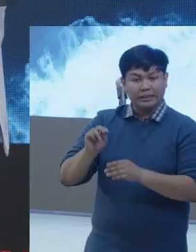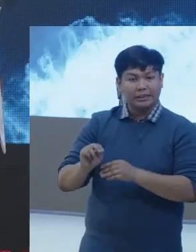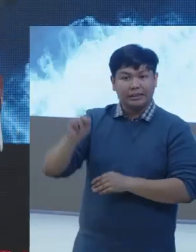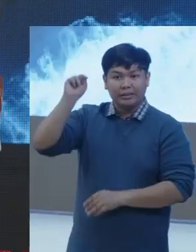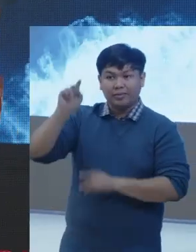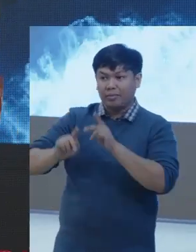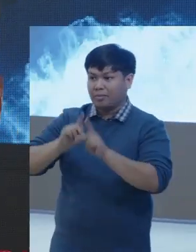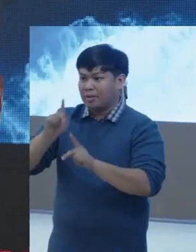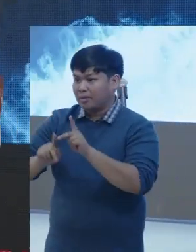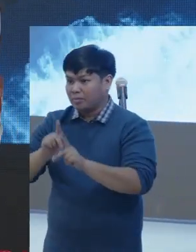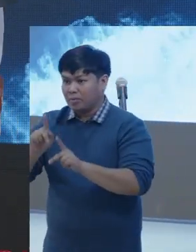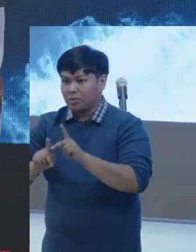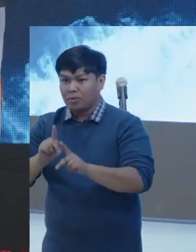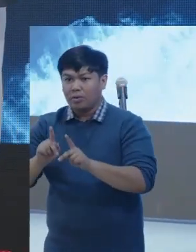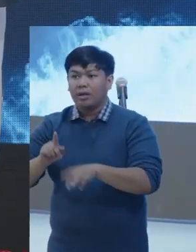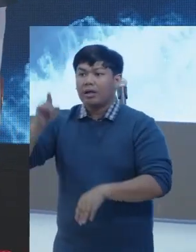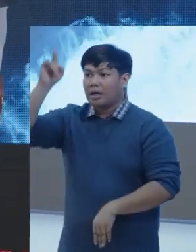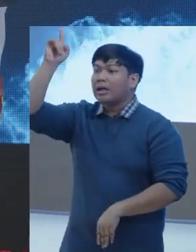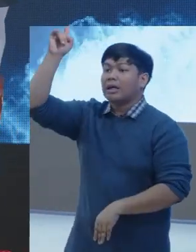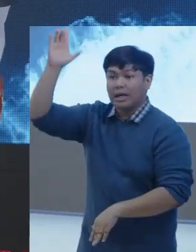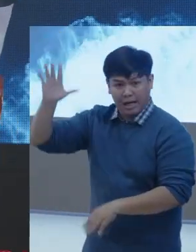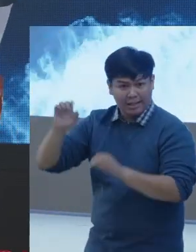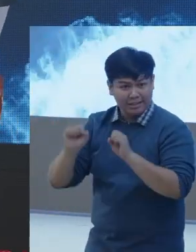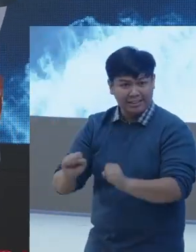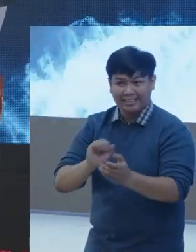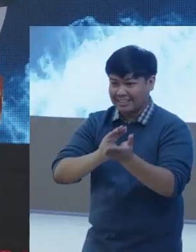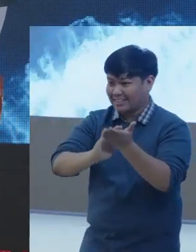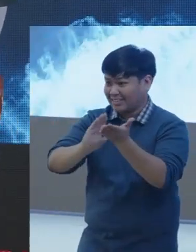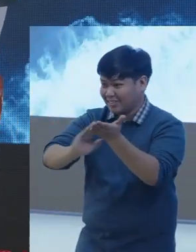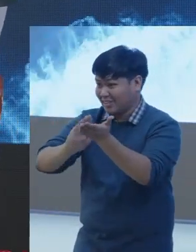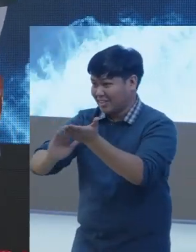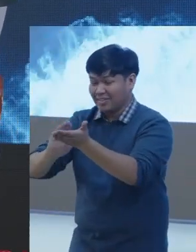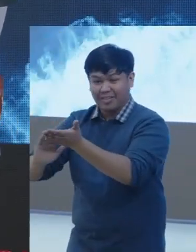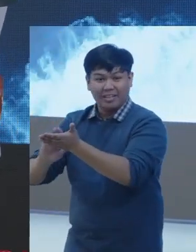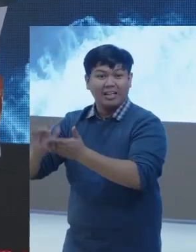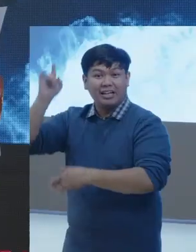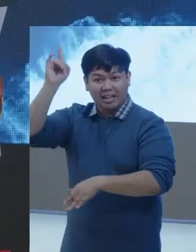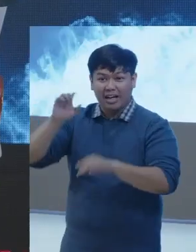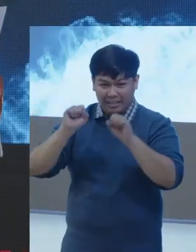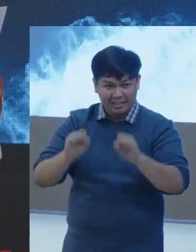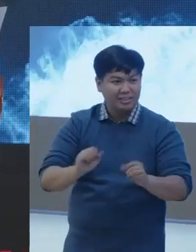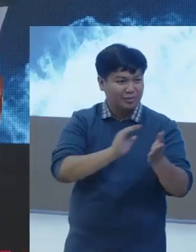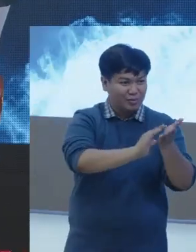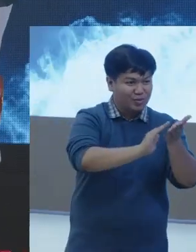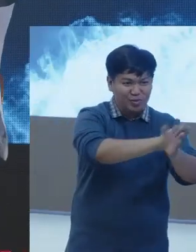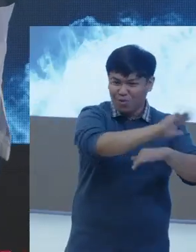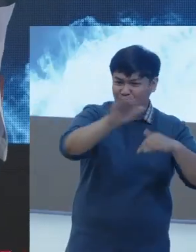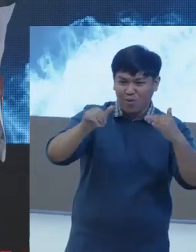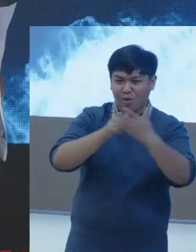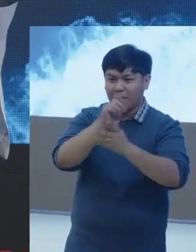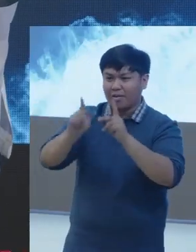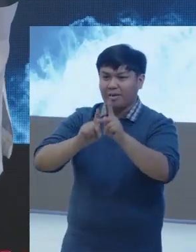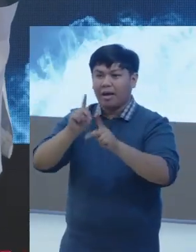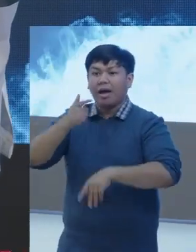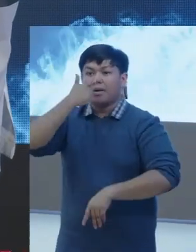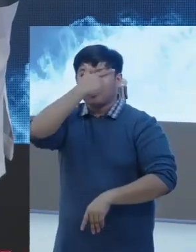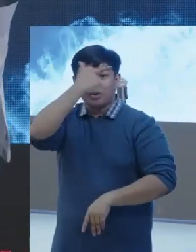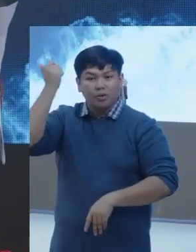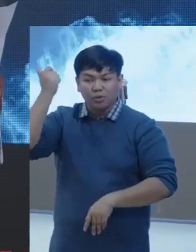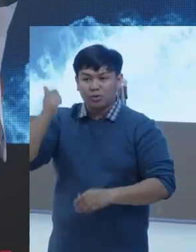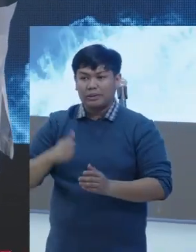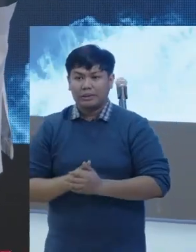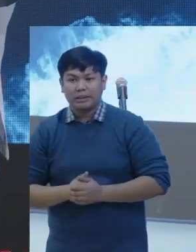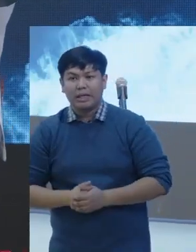At kung bakit niya napapatawad ang lahat ng mga makasalanan? Sapagkat nilipat niya lang